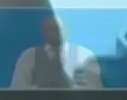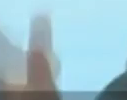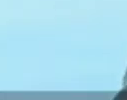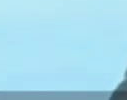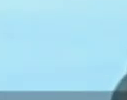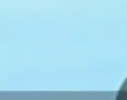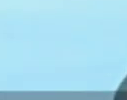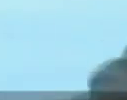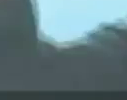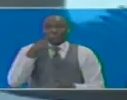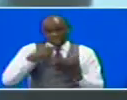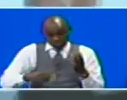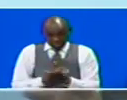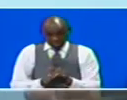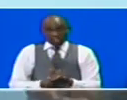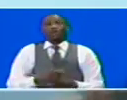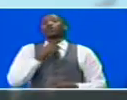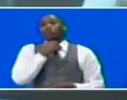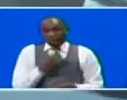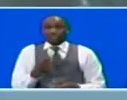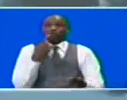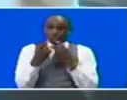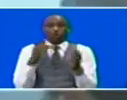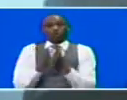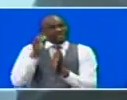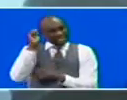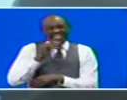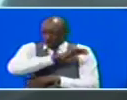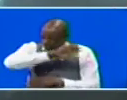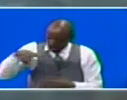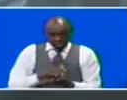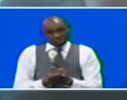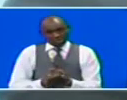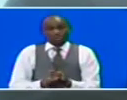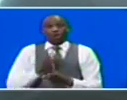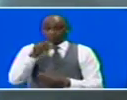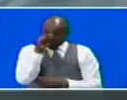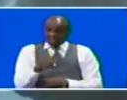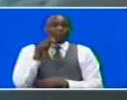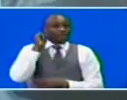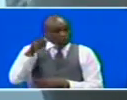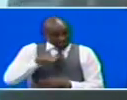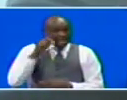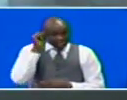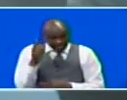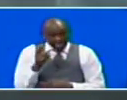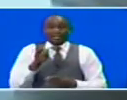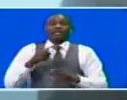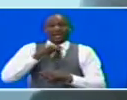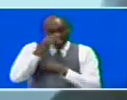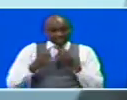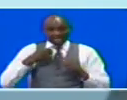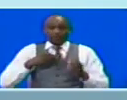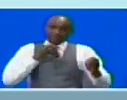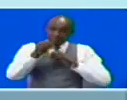Sisi tumesema tunataka kuongea na Wakenya wote ndio tuelewe tunaendesha nchi yetu namna